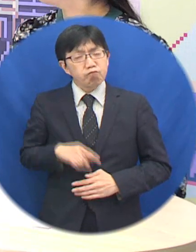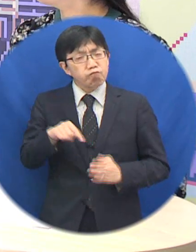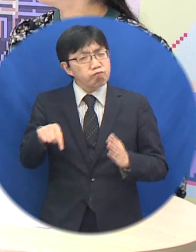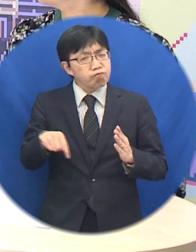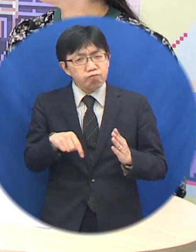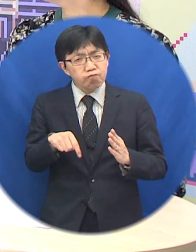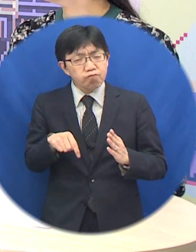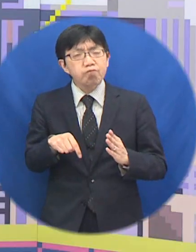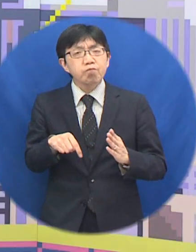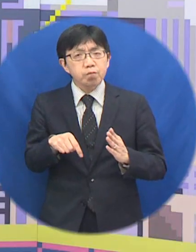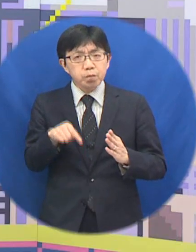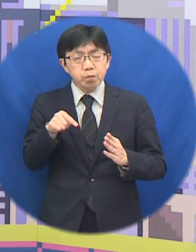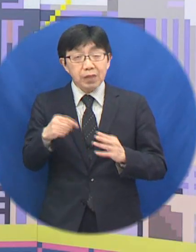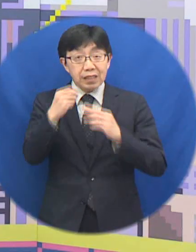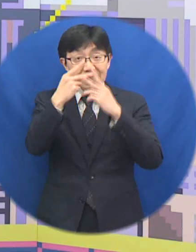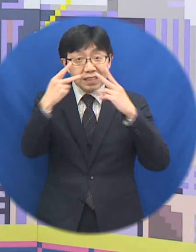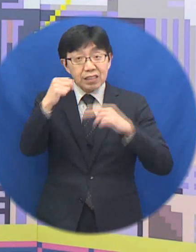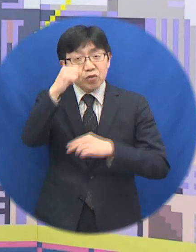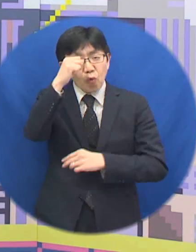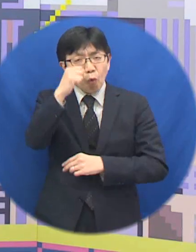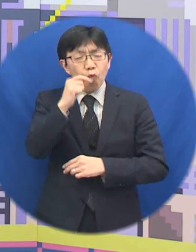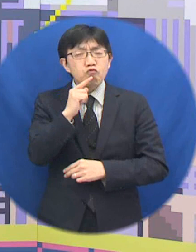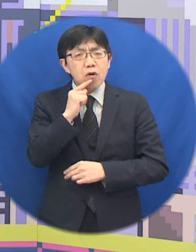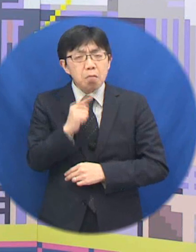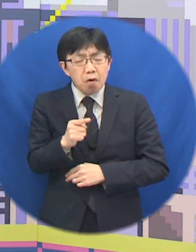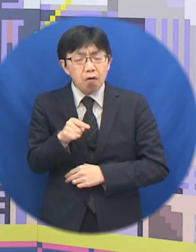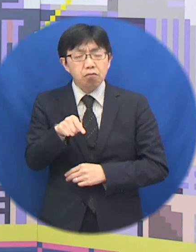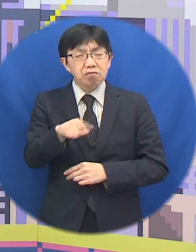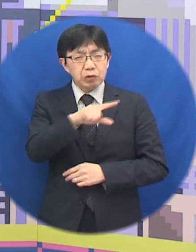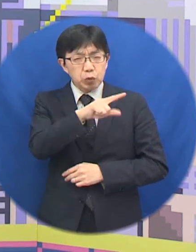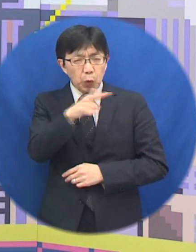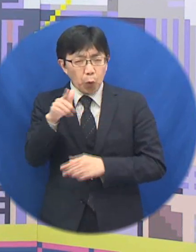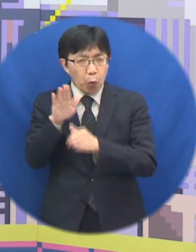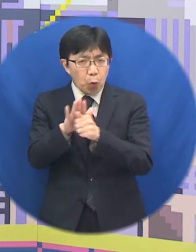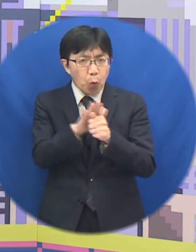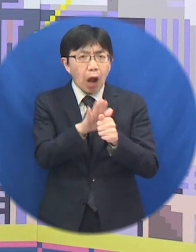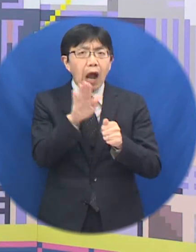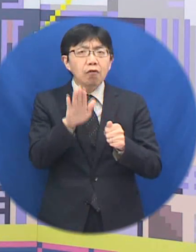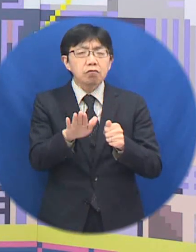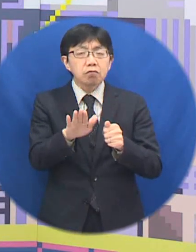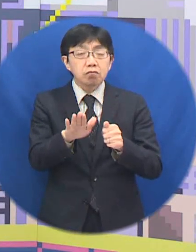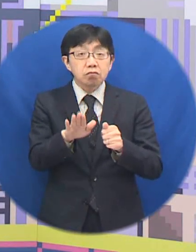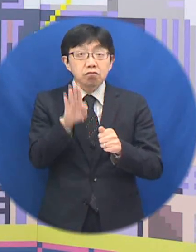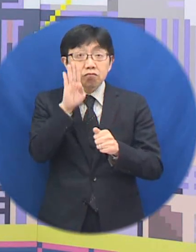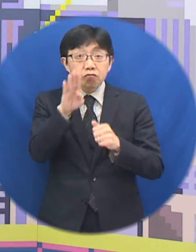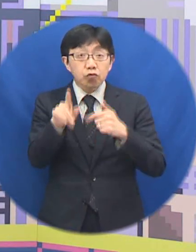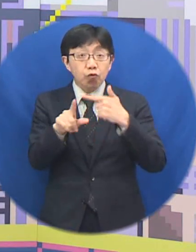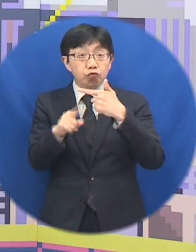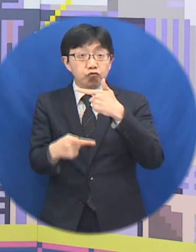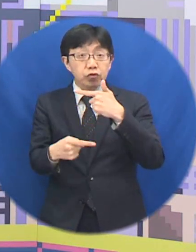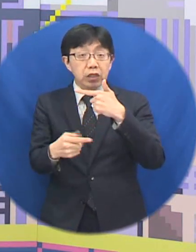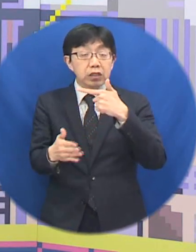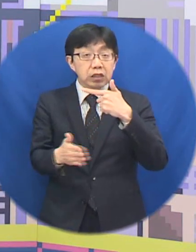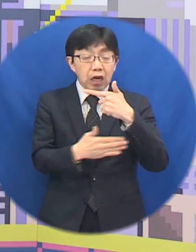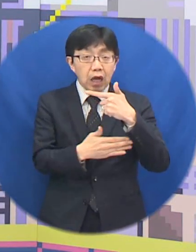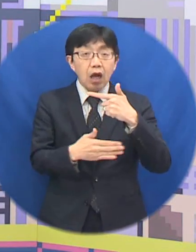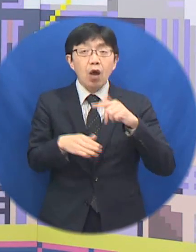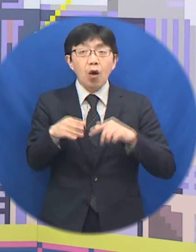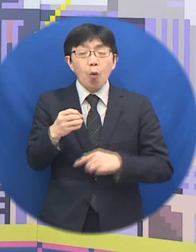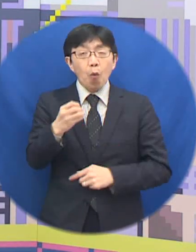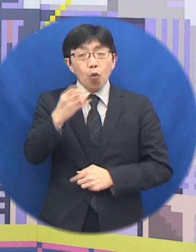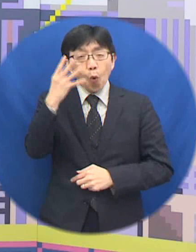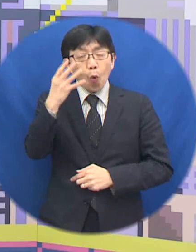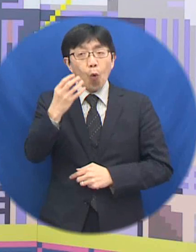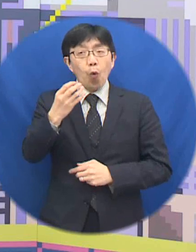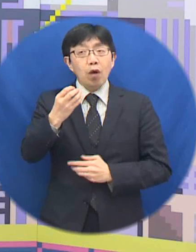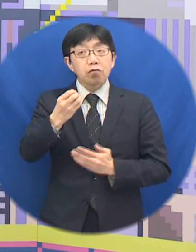でしょうか。は い、認知症対策、いろいろな事業を行っておりますけれども、この6月1日からは今年度のですね、物忘れ